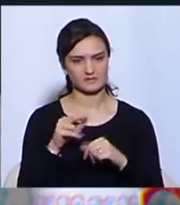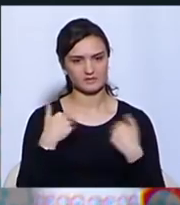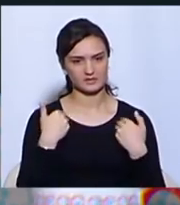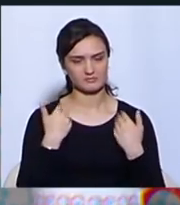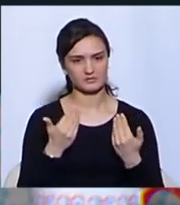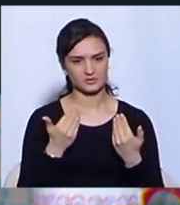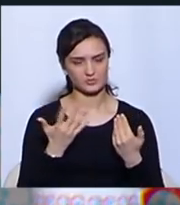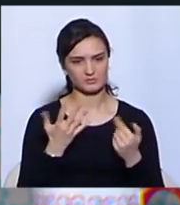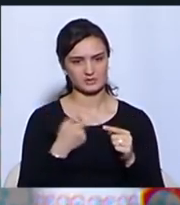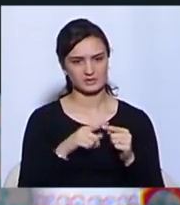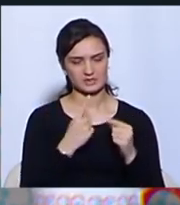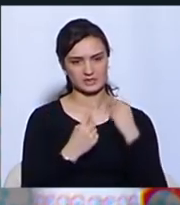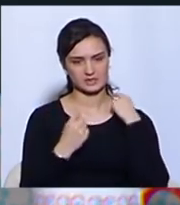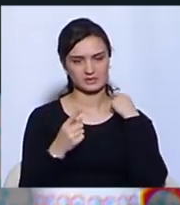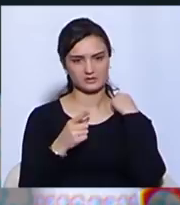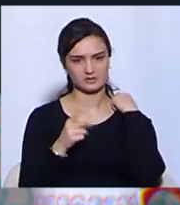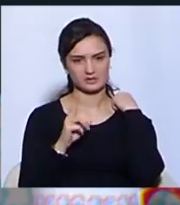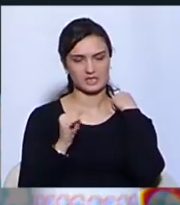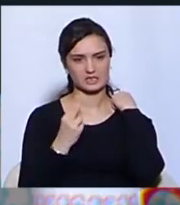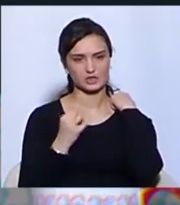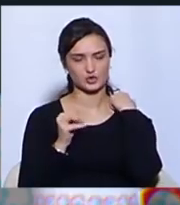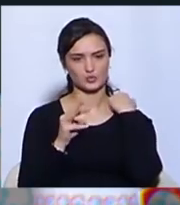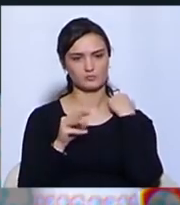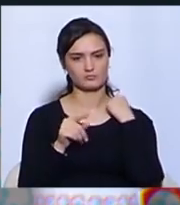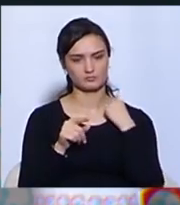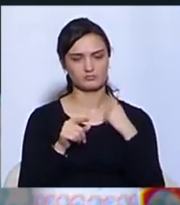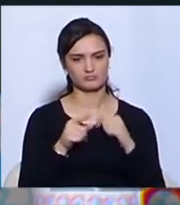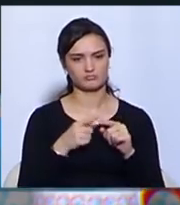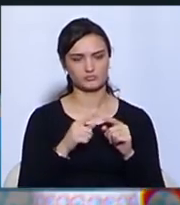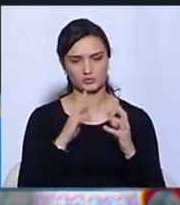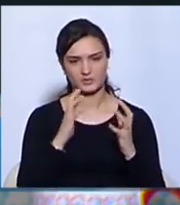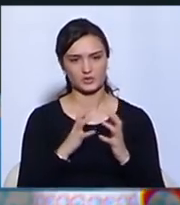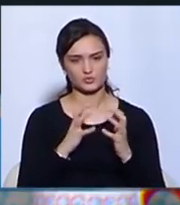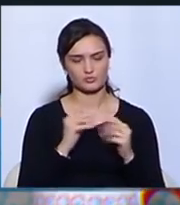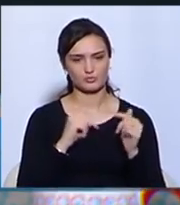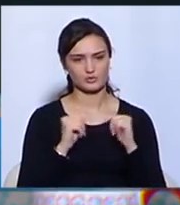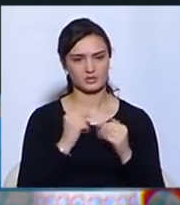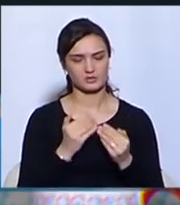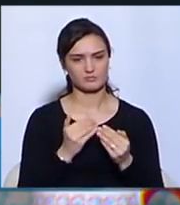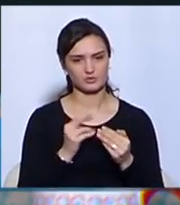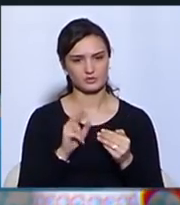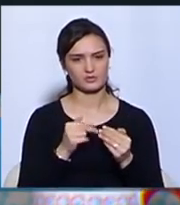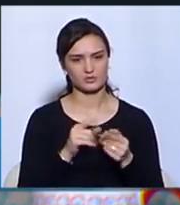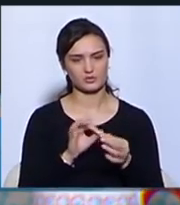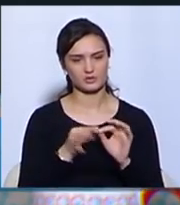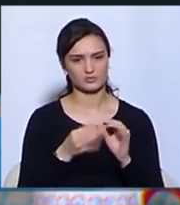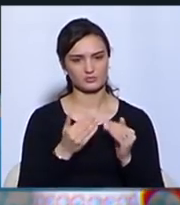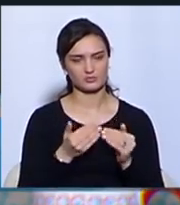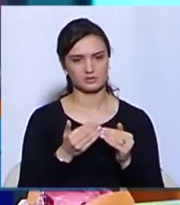ვიტამინი, რომელიც ერთ-ერთი ვთქვათ კალციუმის მყარი შემანარჩუნებელია ორგანიზმში. ალბათ